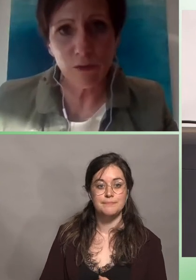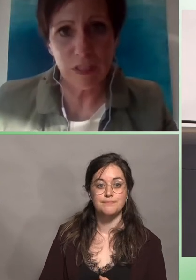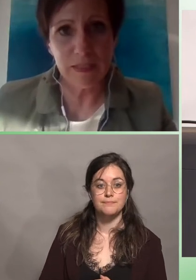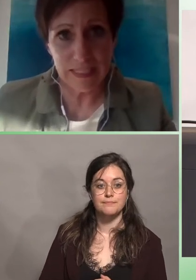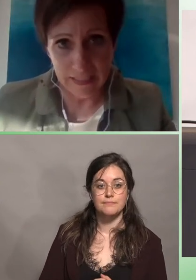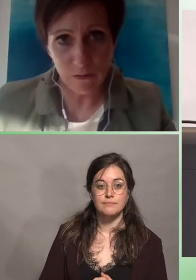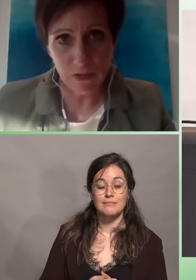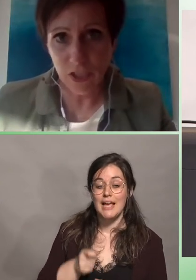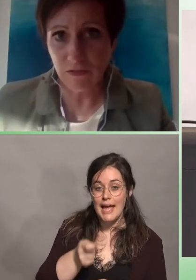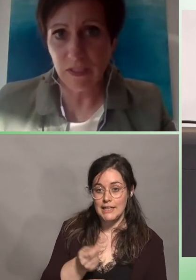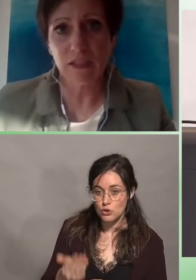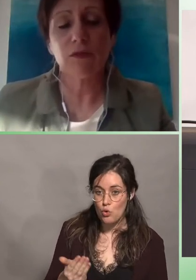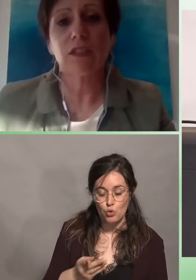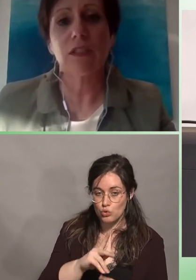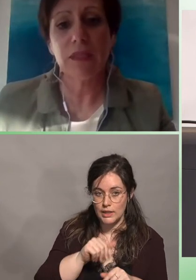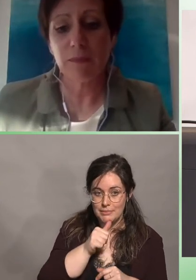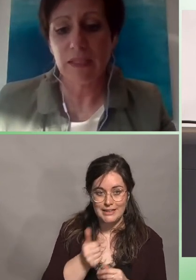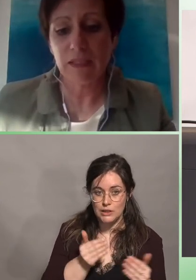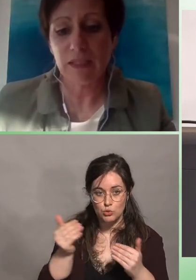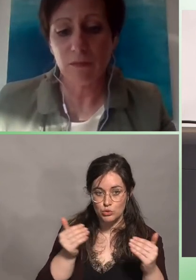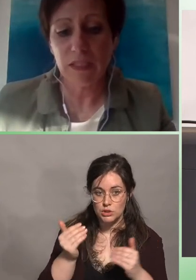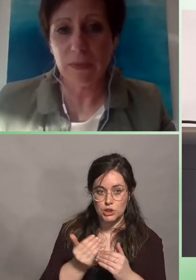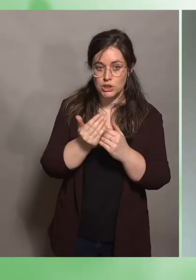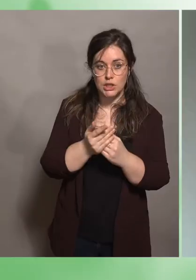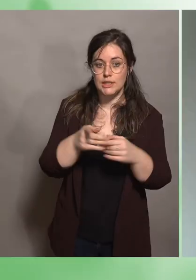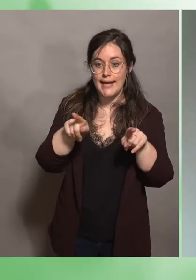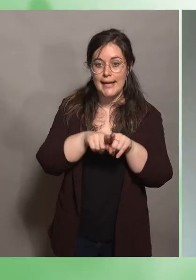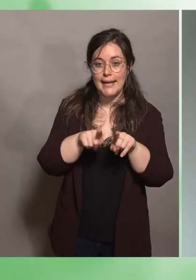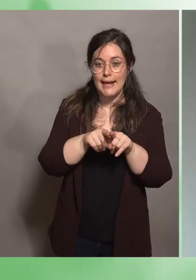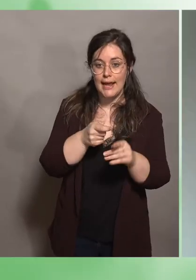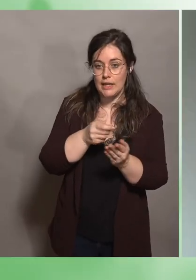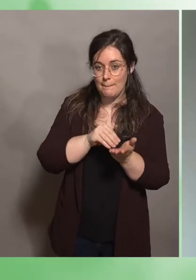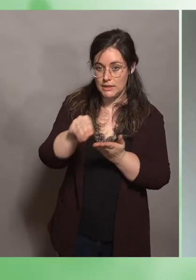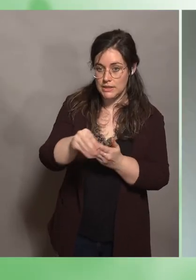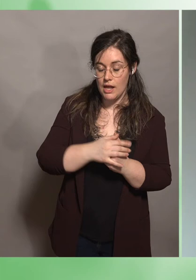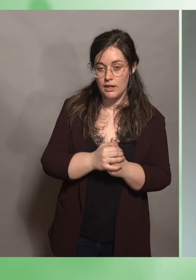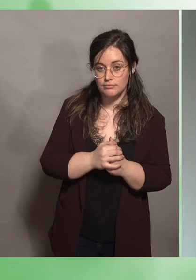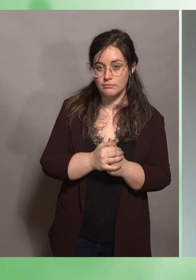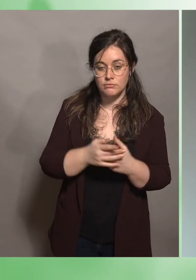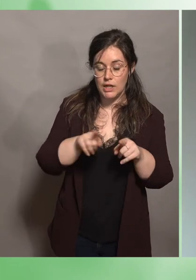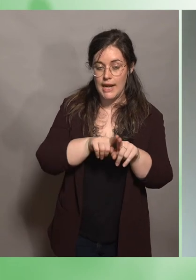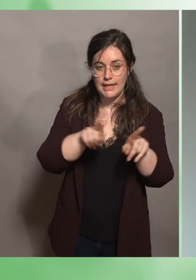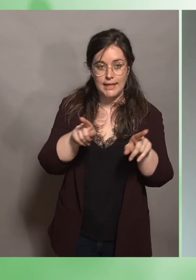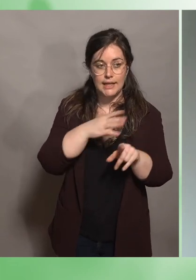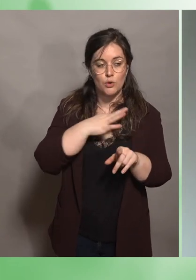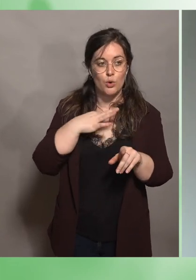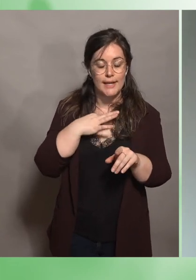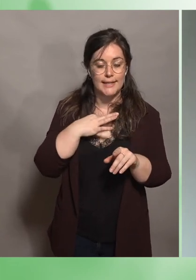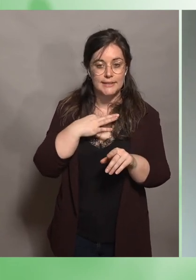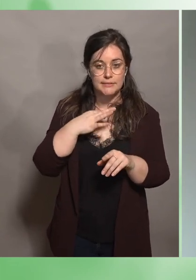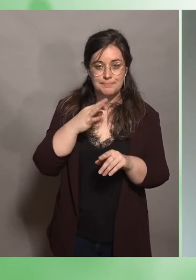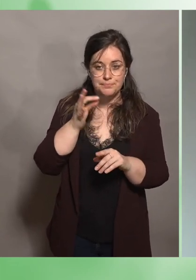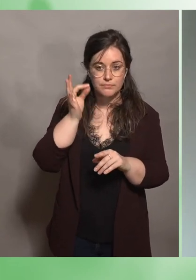Also in der Entlohnung gibt es keinen Unterschied. Wir entlohnen diese Mitarbeiterinnen und Mitarbeiter genau gleich wie alle anderen.